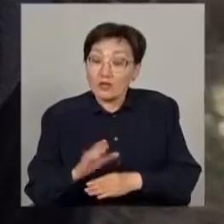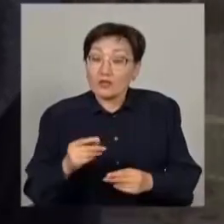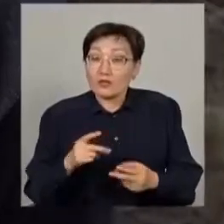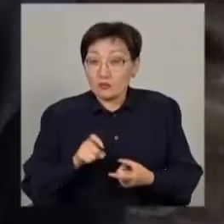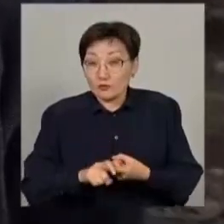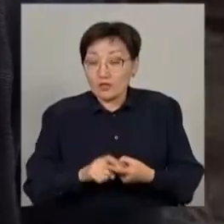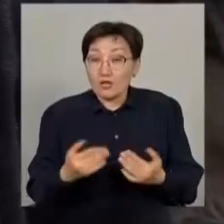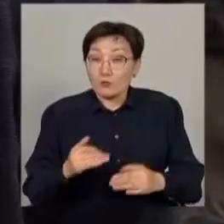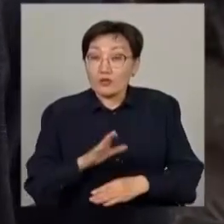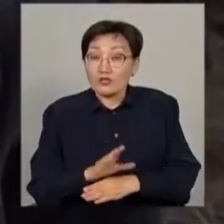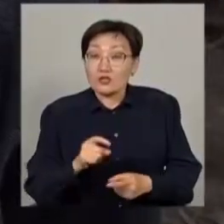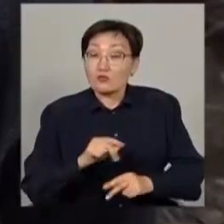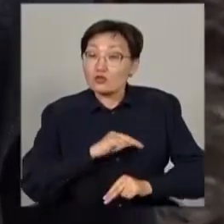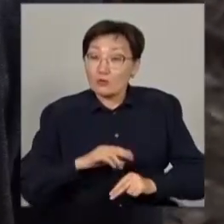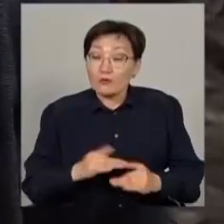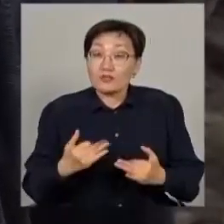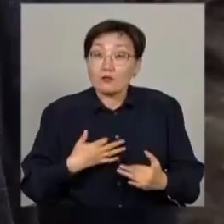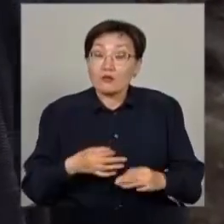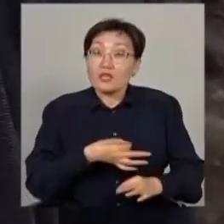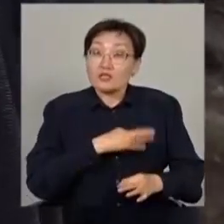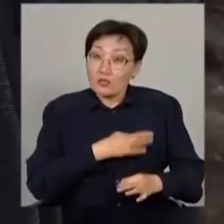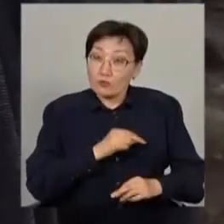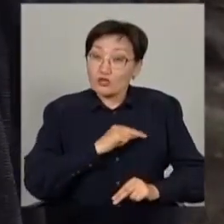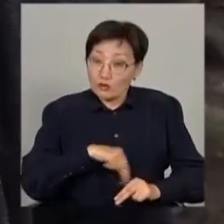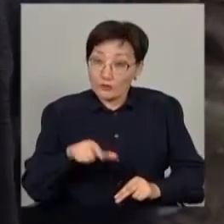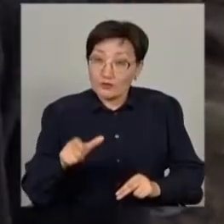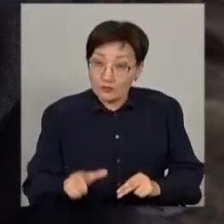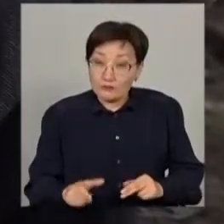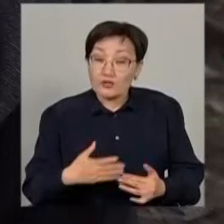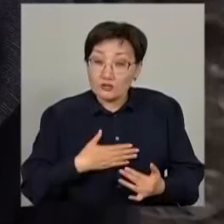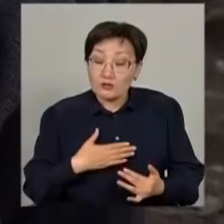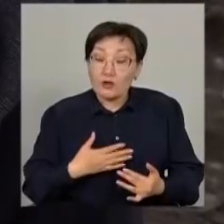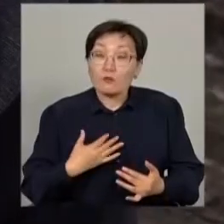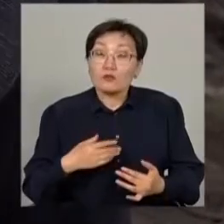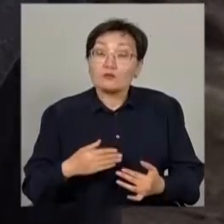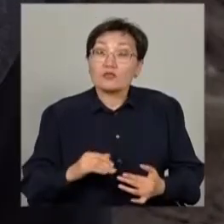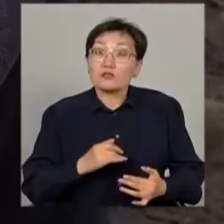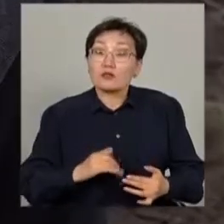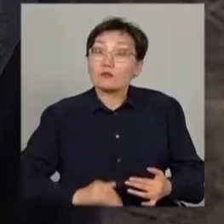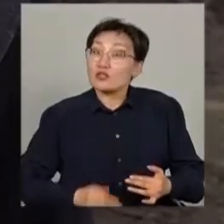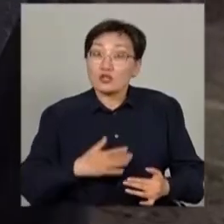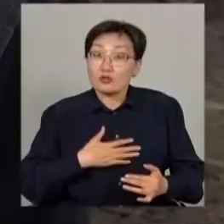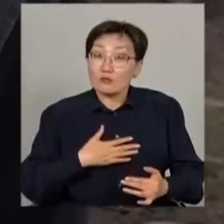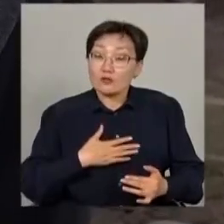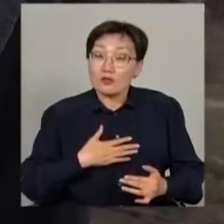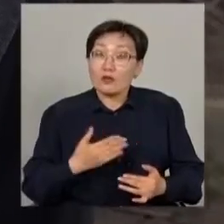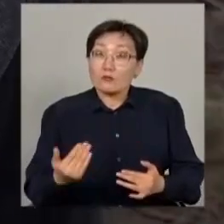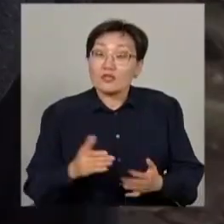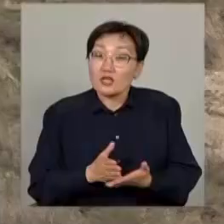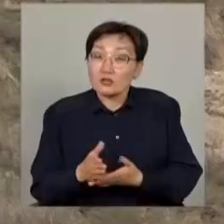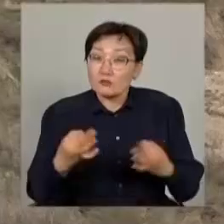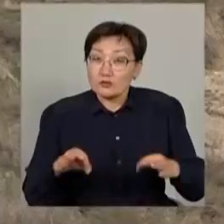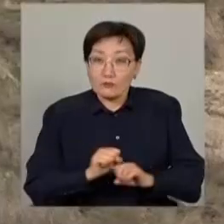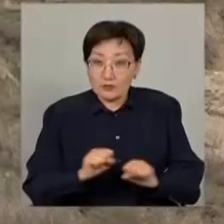қаулы бойынша жұмыс істемейді. Мен бұл жерде заңгер қызметін атқарғандықтан, бұл менің жеке меншігім болмағандықтан мен бұл жерге сіздерді кіргізе